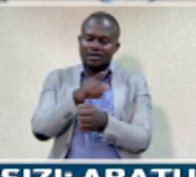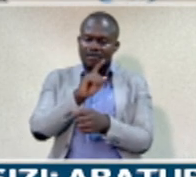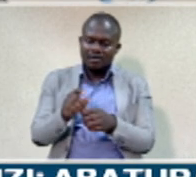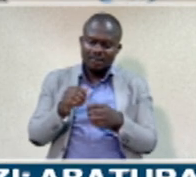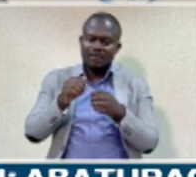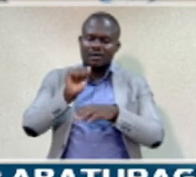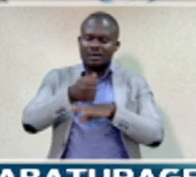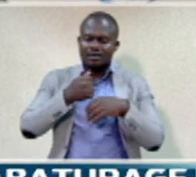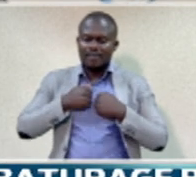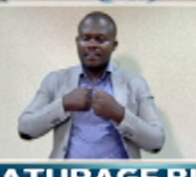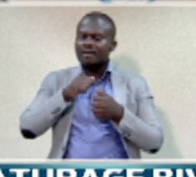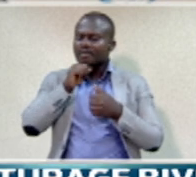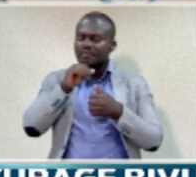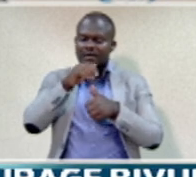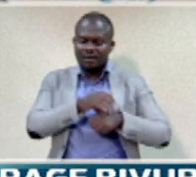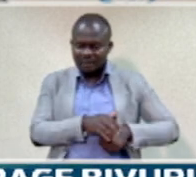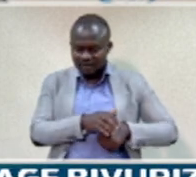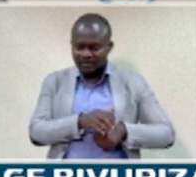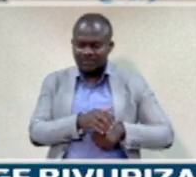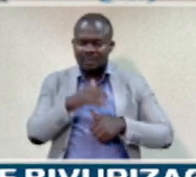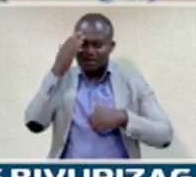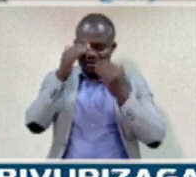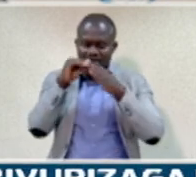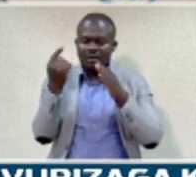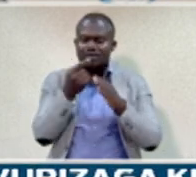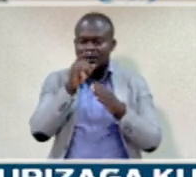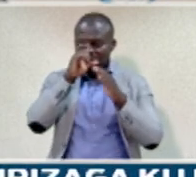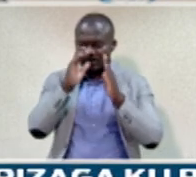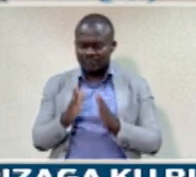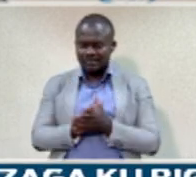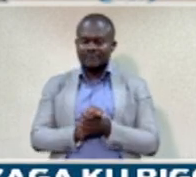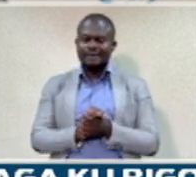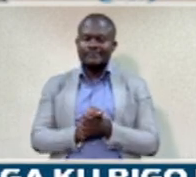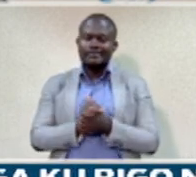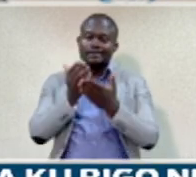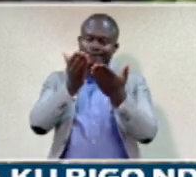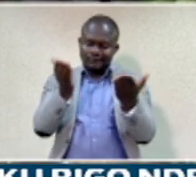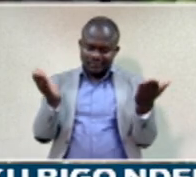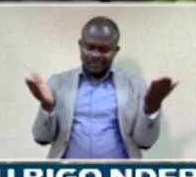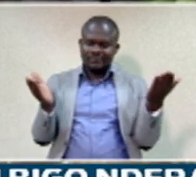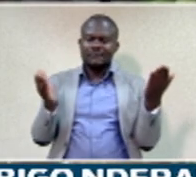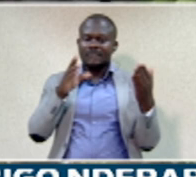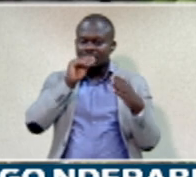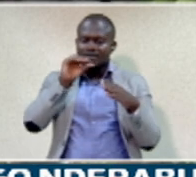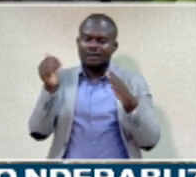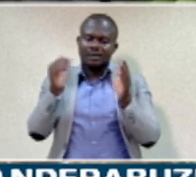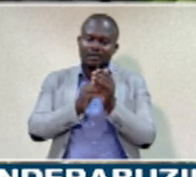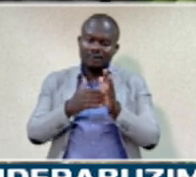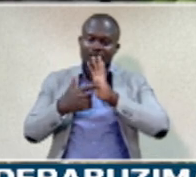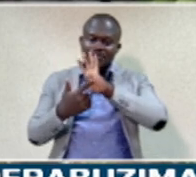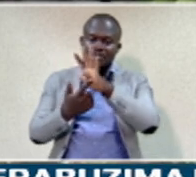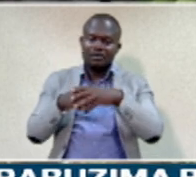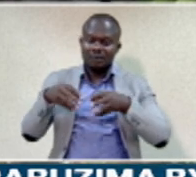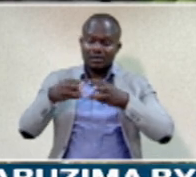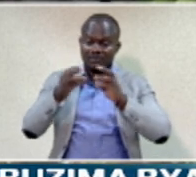u Rwanda barenganaga ngo bazizwaga gusa ko ari abahutu uretse kugoreka amateka nka na Rusesabagina yanagaragaye